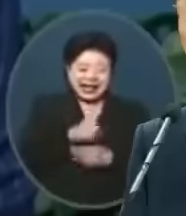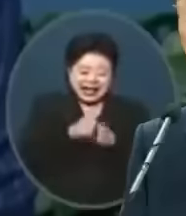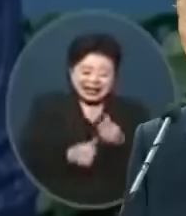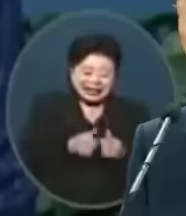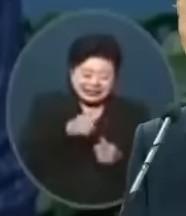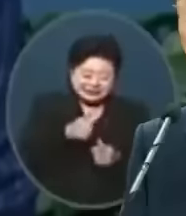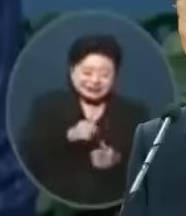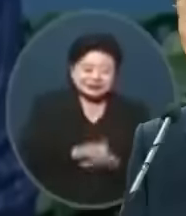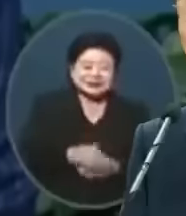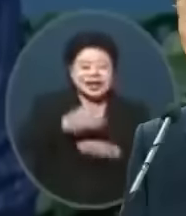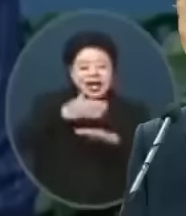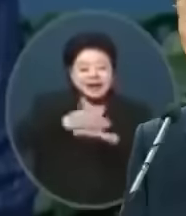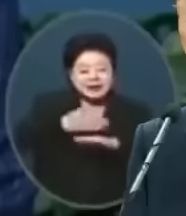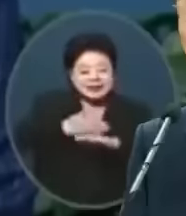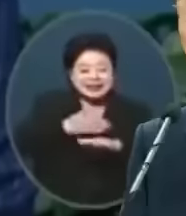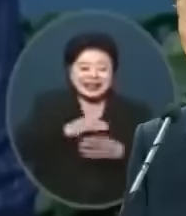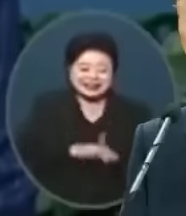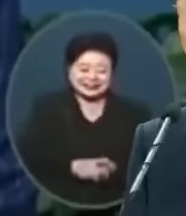하나님 감사합니다.